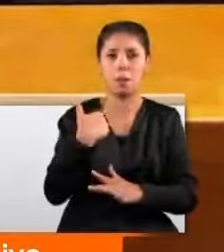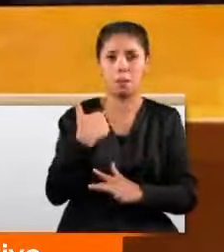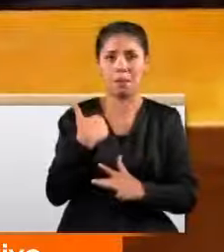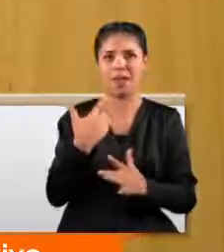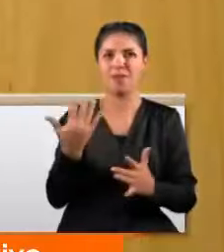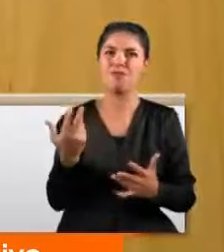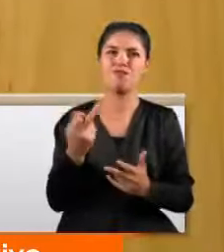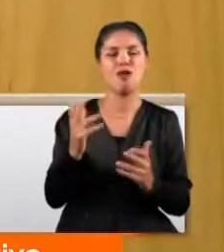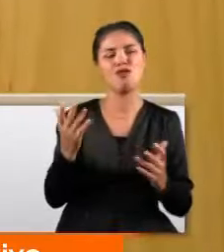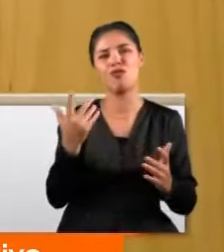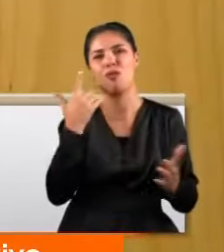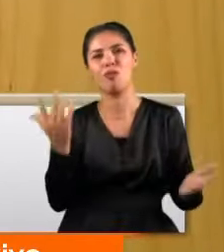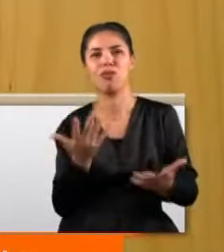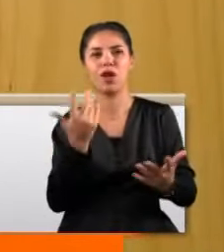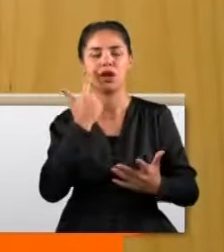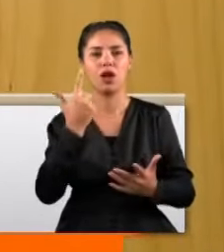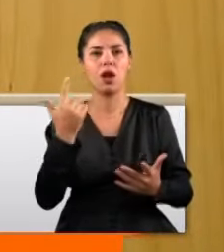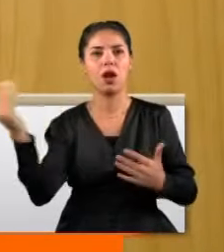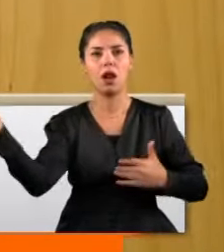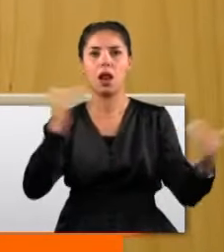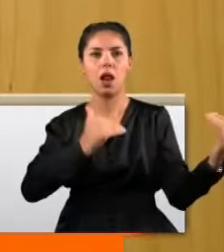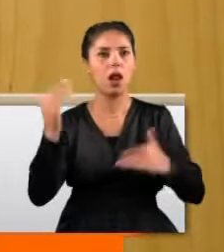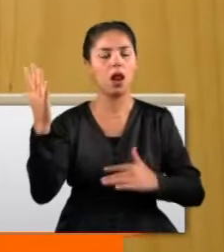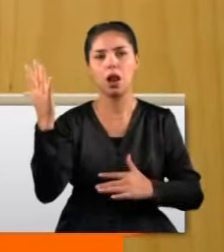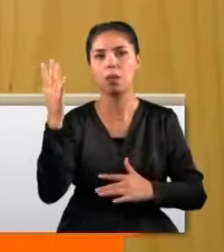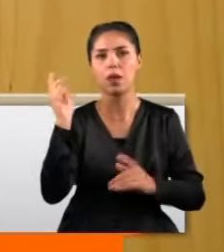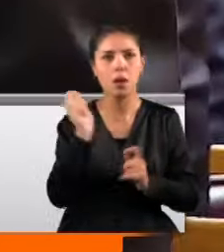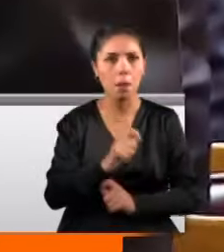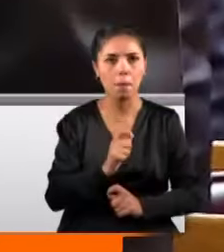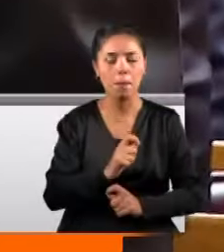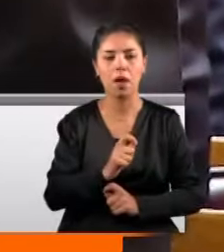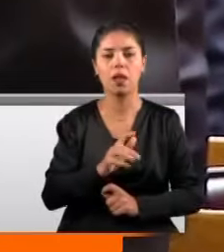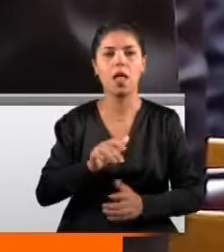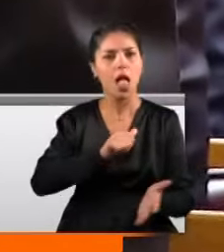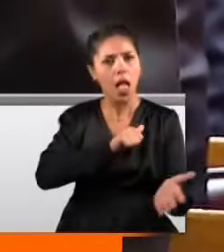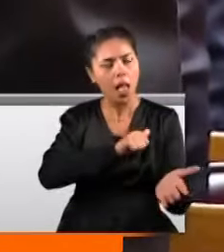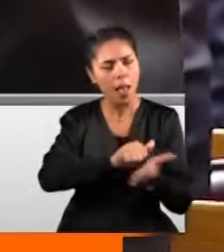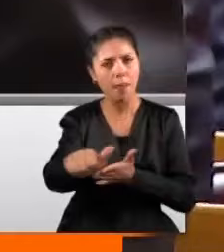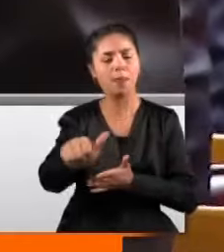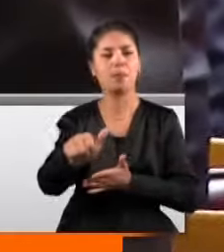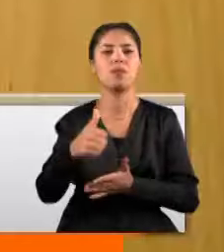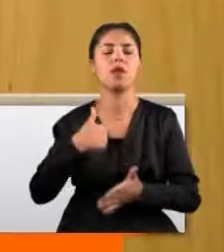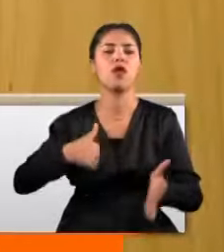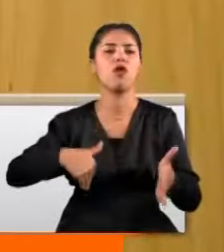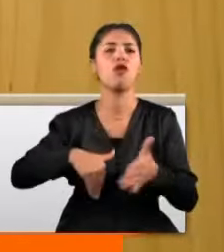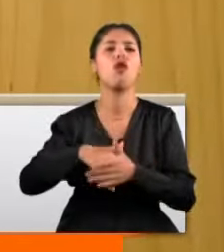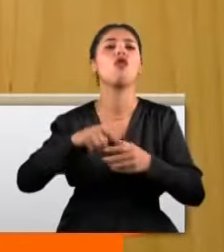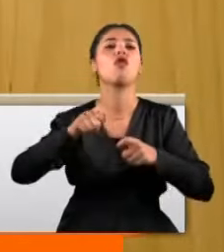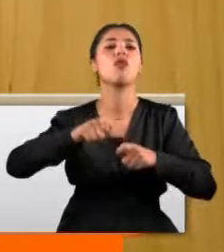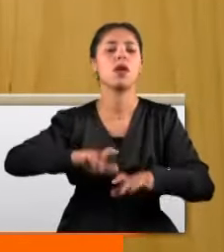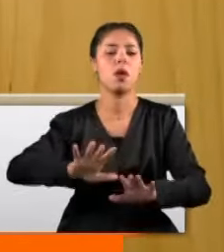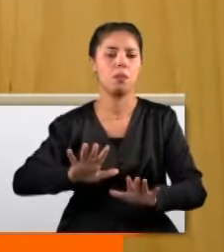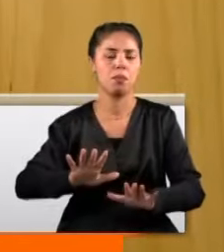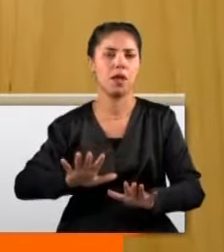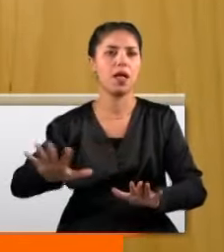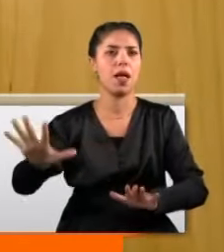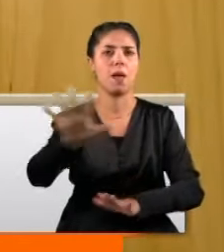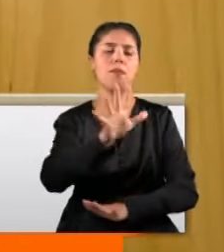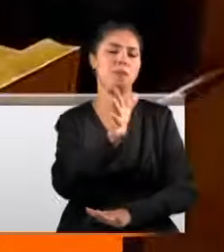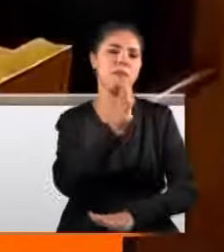kollayıp aleyhimizde vızır vızır faaliyet gösterenlerin alayını birden tepelemezsek gök girsin,